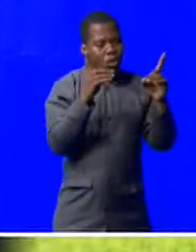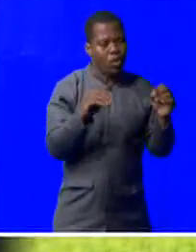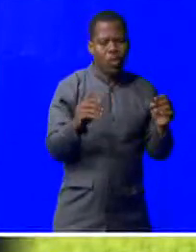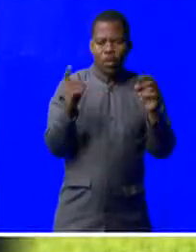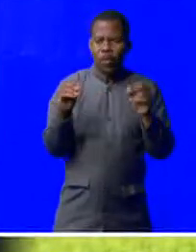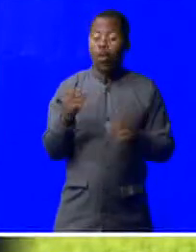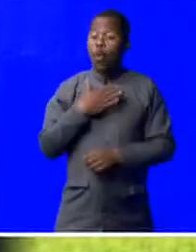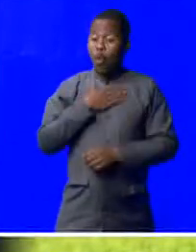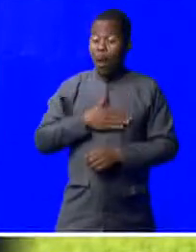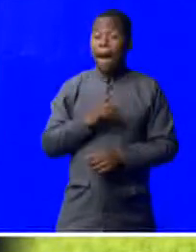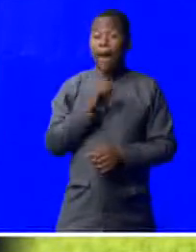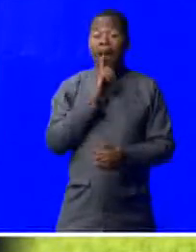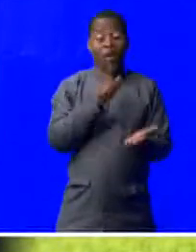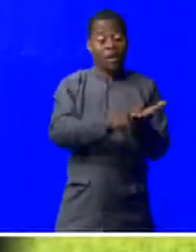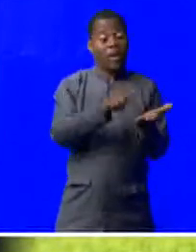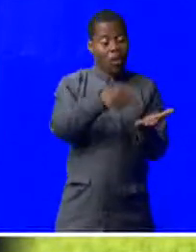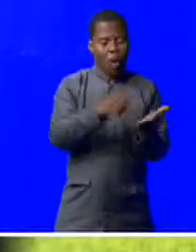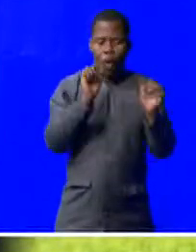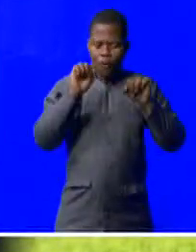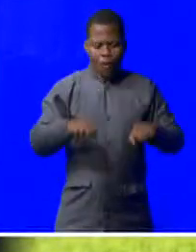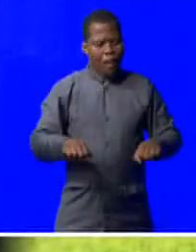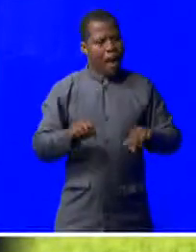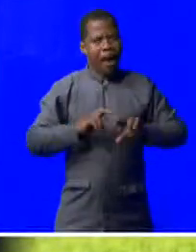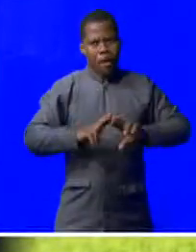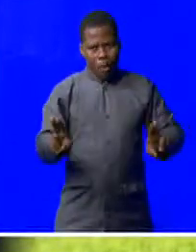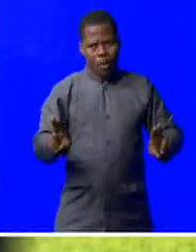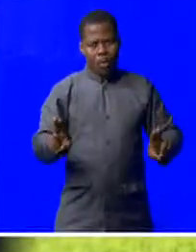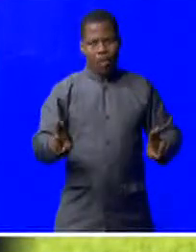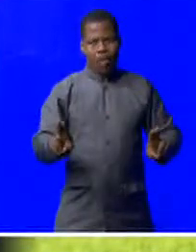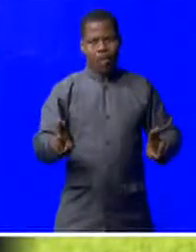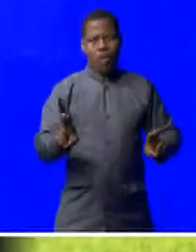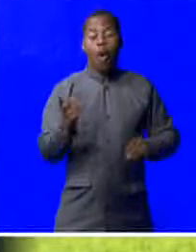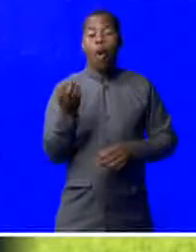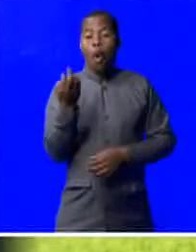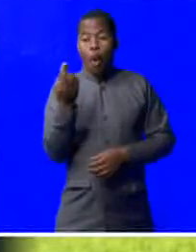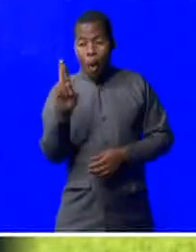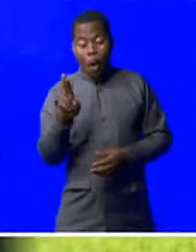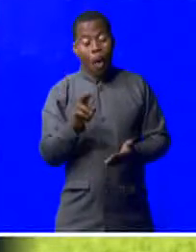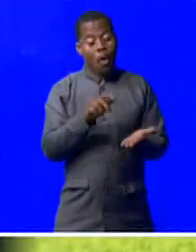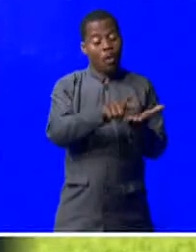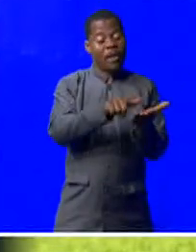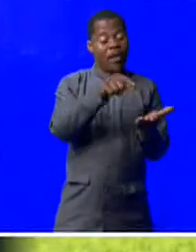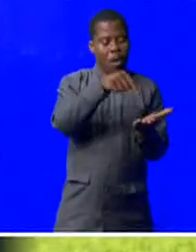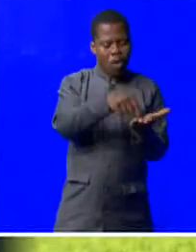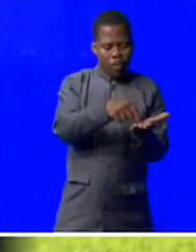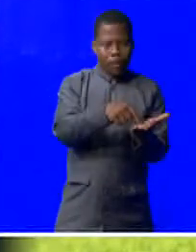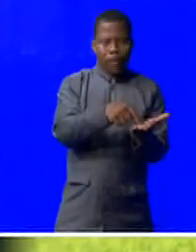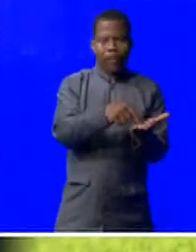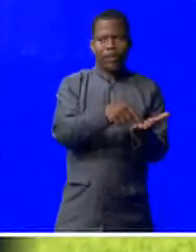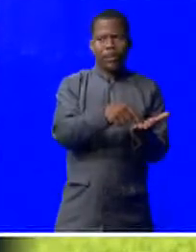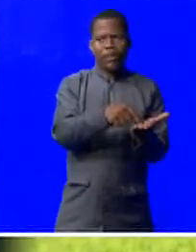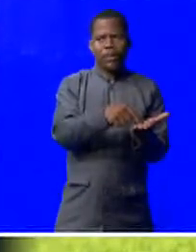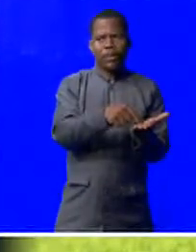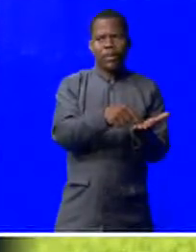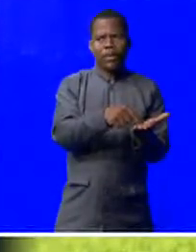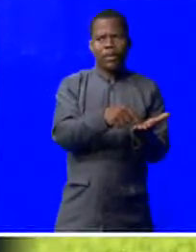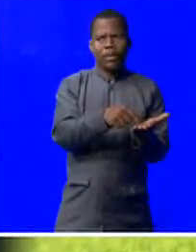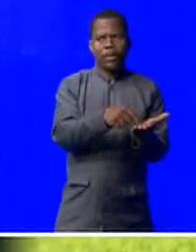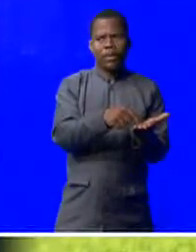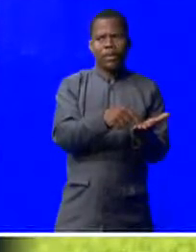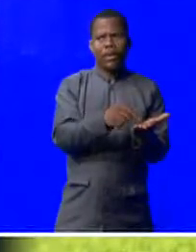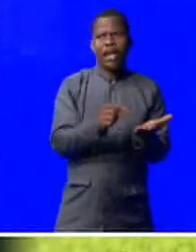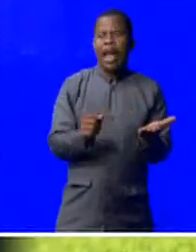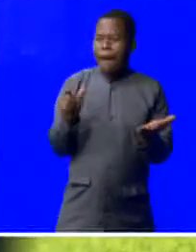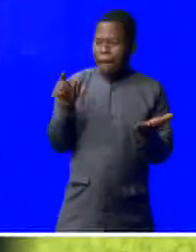uthole ukuthi lo mthetho awuvumi noma lo mthetho utawuvuma ukuthi ukhuthuzeke